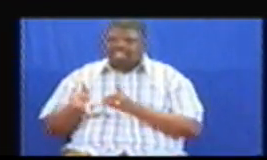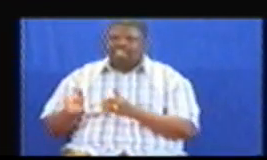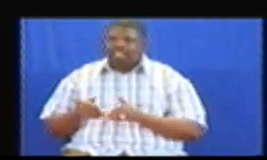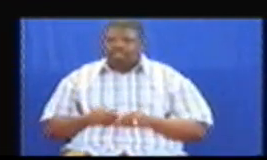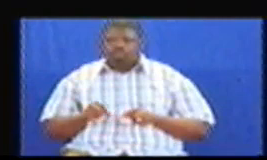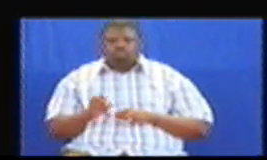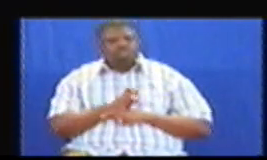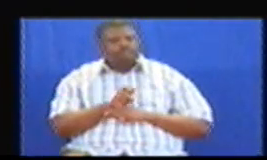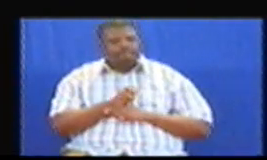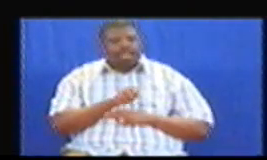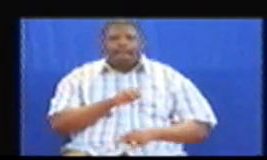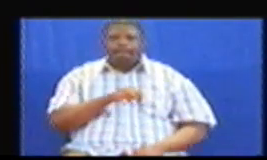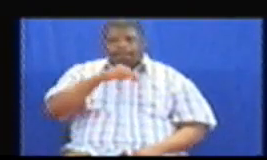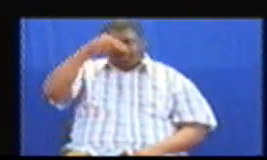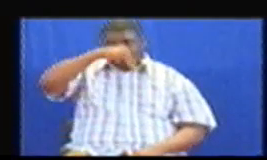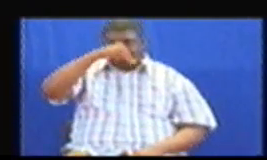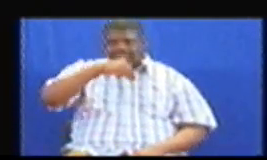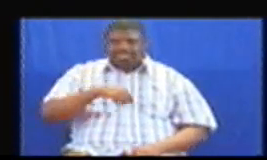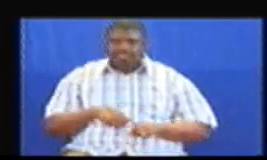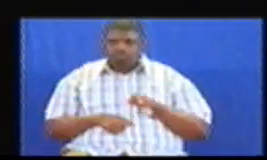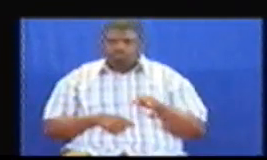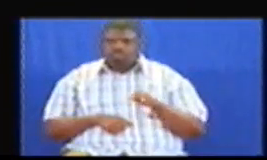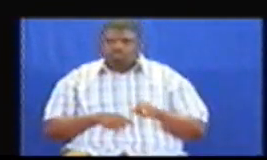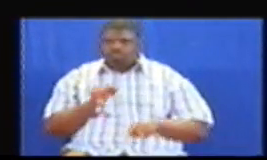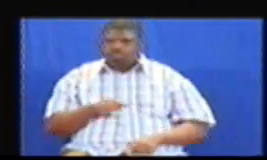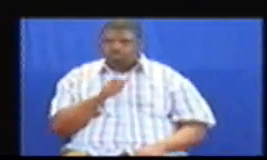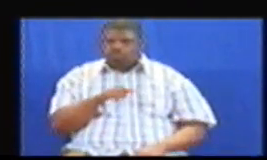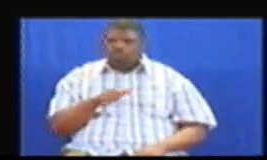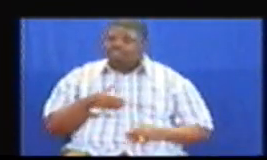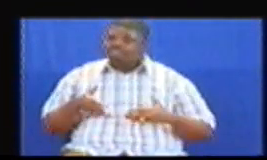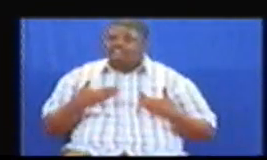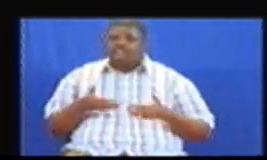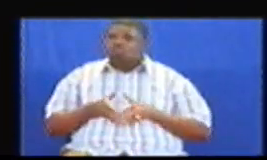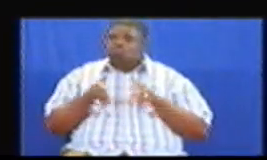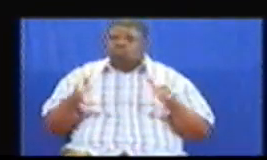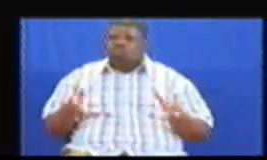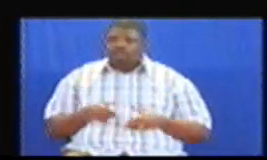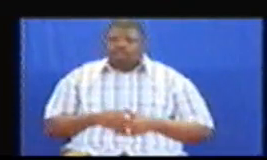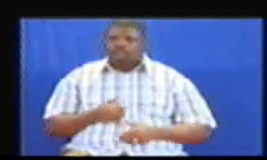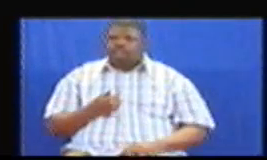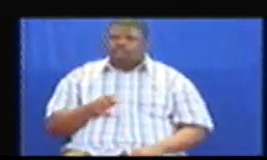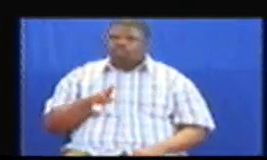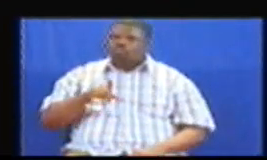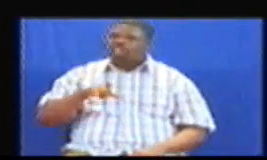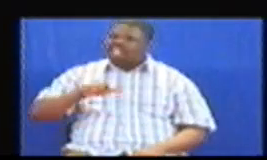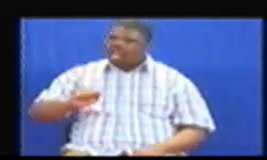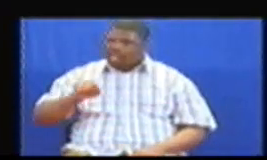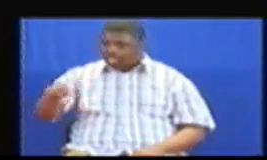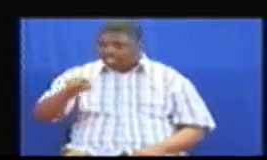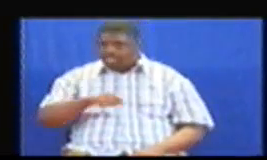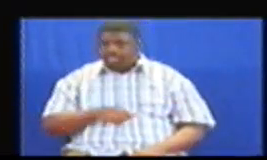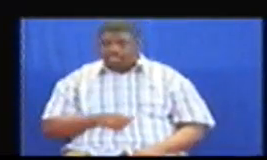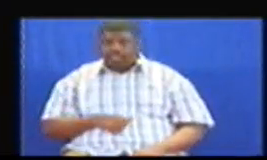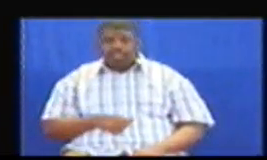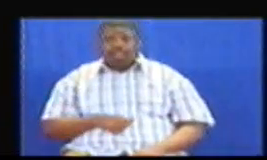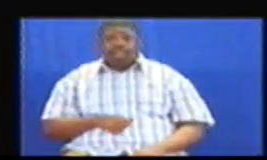kumsimamia masters. Lakini miongoni mwa watu ambao nina fahari nao kubwa ni Tulia Axon Mwansasu,